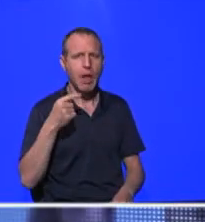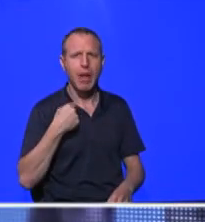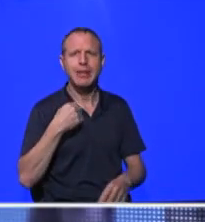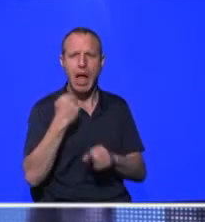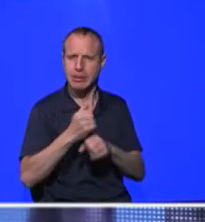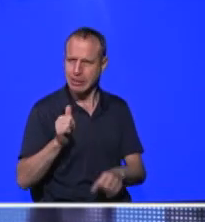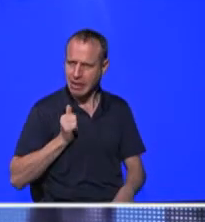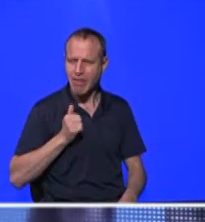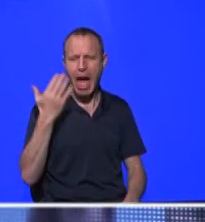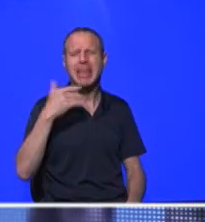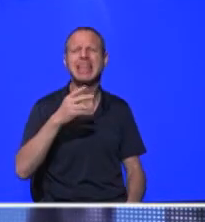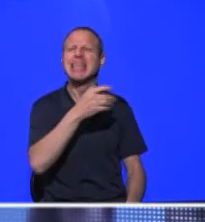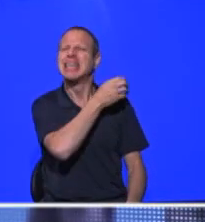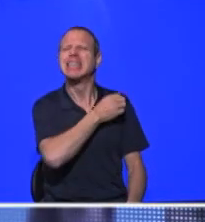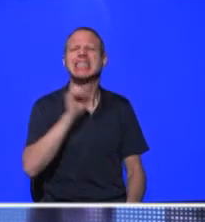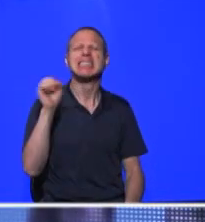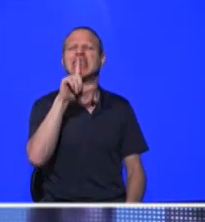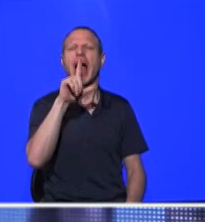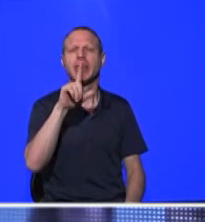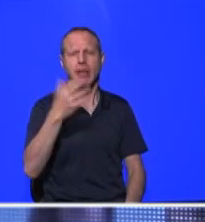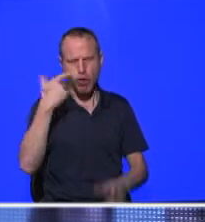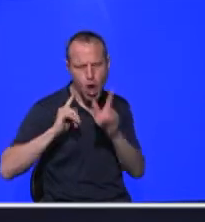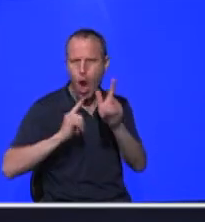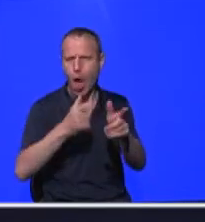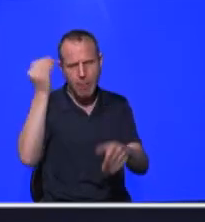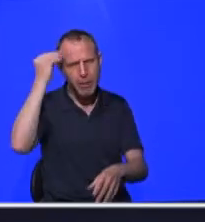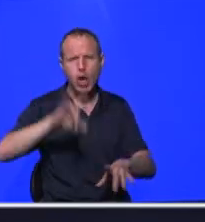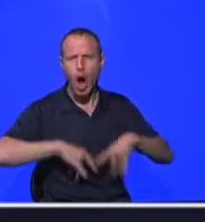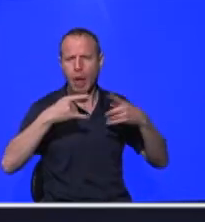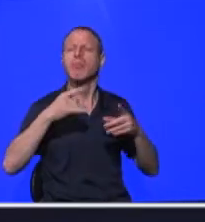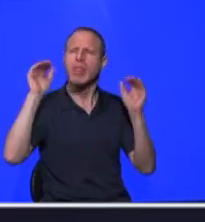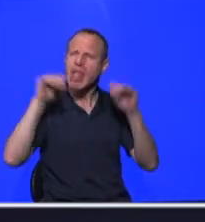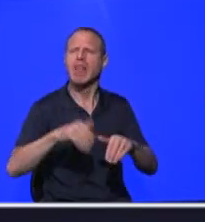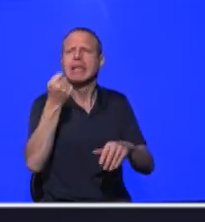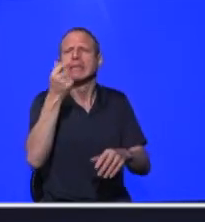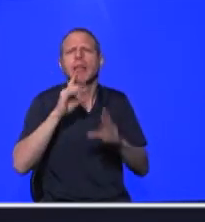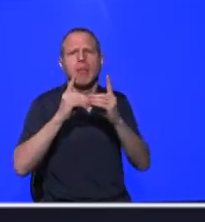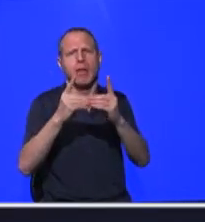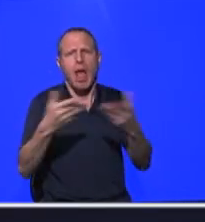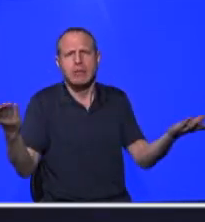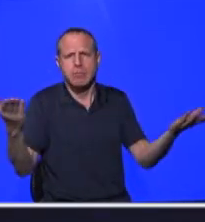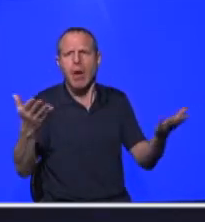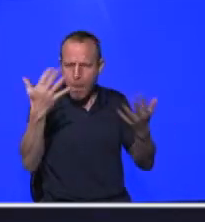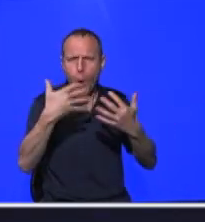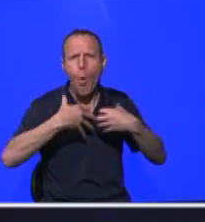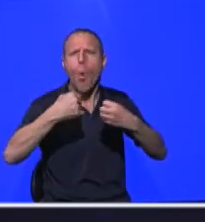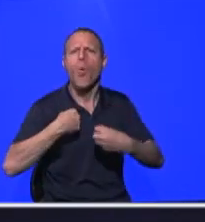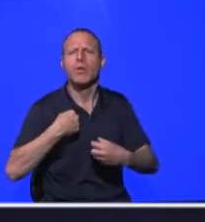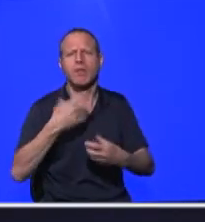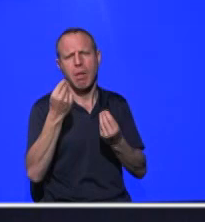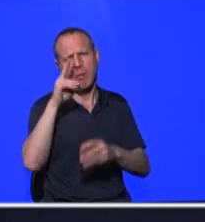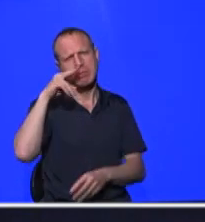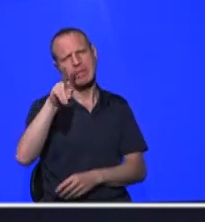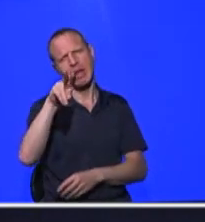עשיתי צבא, הייתי בגבעתי, הייתי לוחם, למדתי כל החיים, ווואלה, אז נפלתי קצת בדרך, אז מה, בואו קחו אותי, והרבה מסתכלים עליך בתור